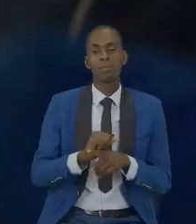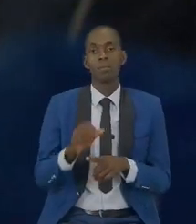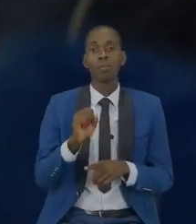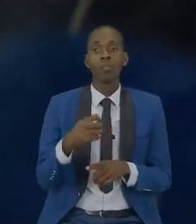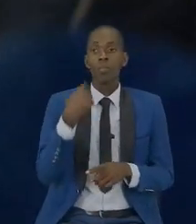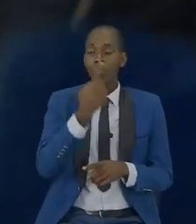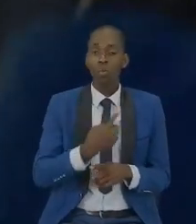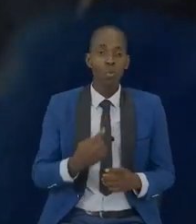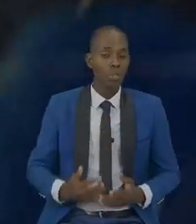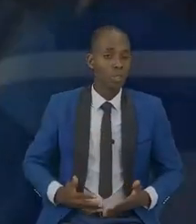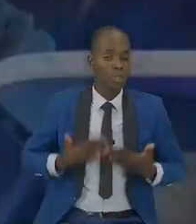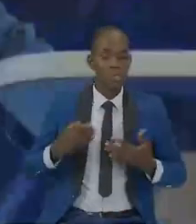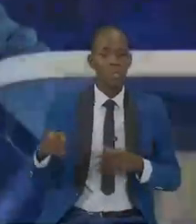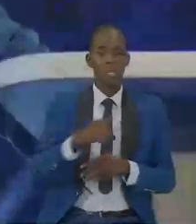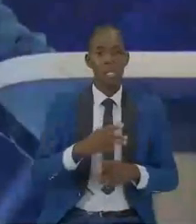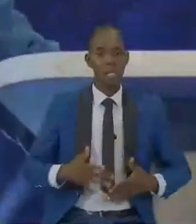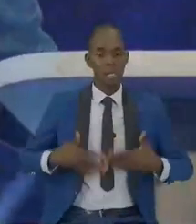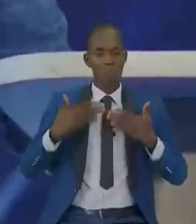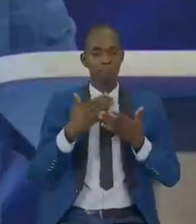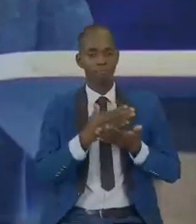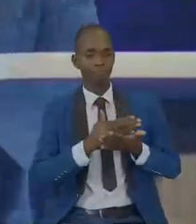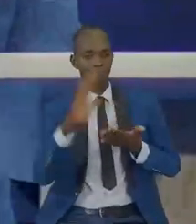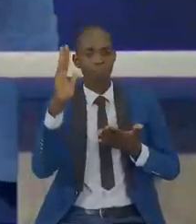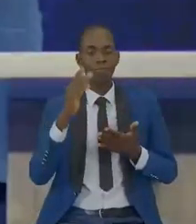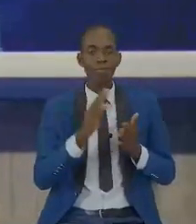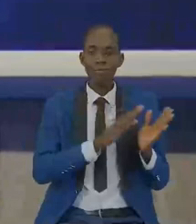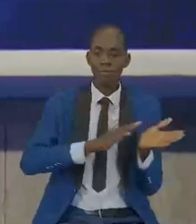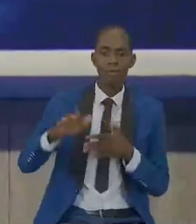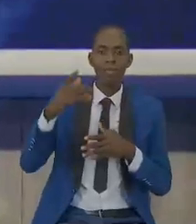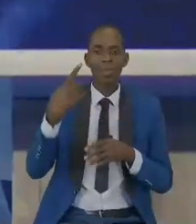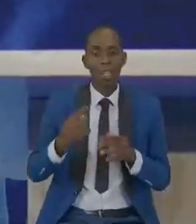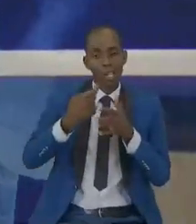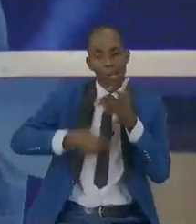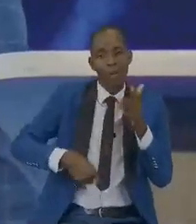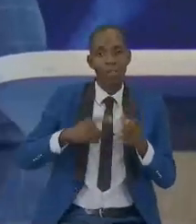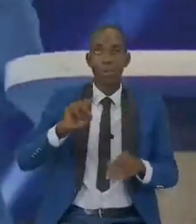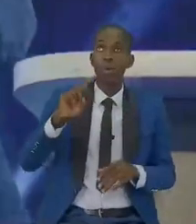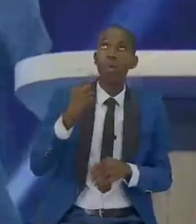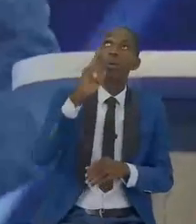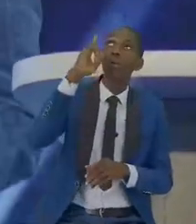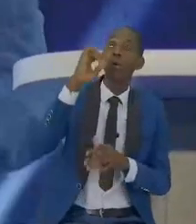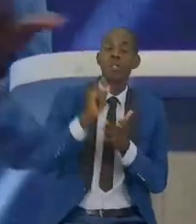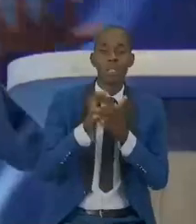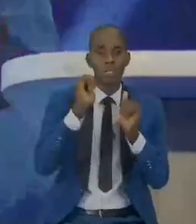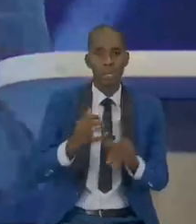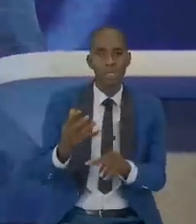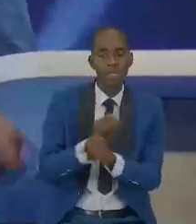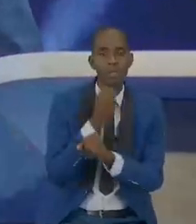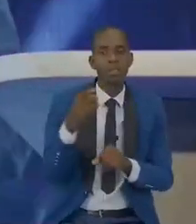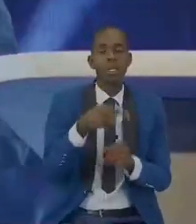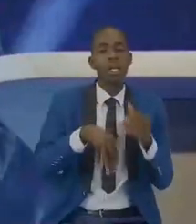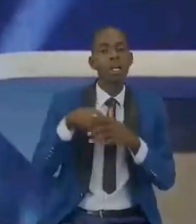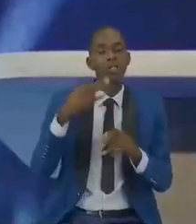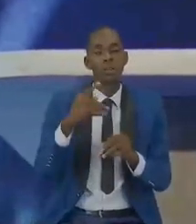meurent dans le péché, dans le mal, des gens qui mènent leur vie en rejetant le prix que Christ a payé. Et Christ